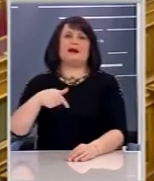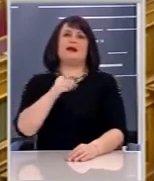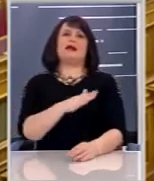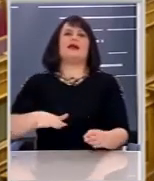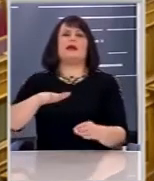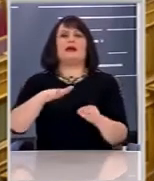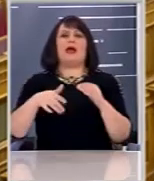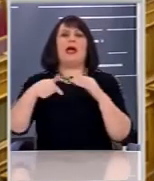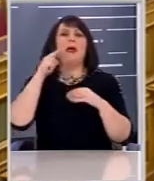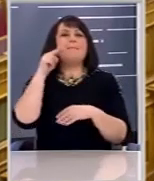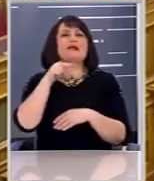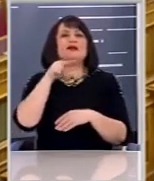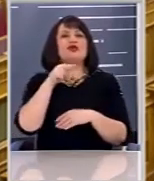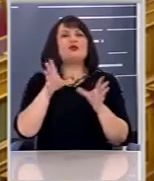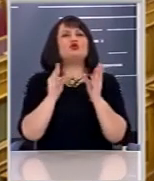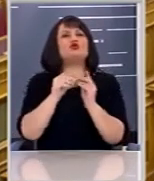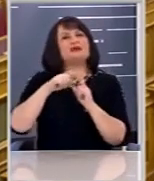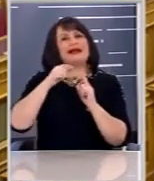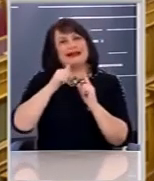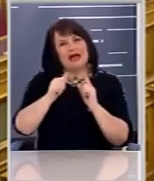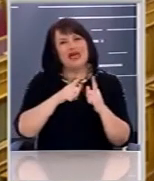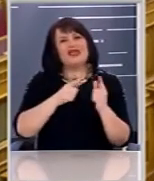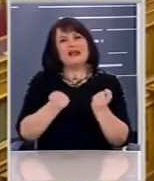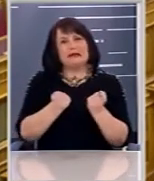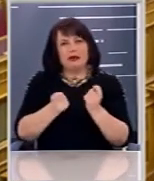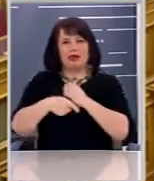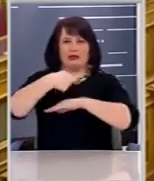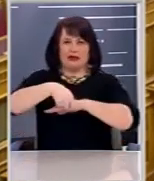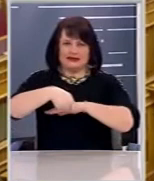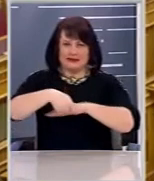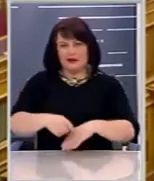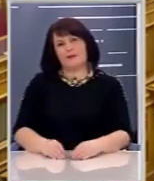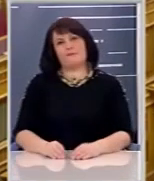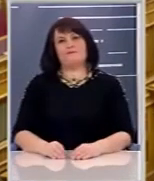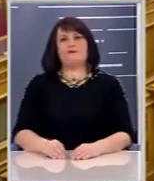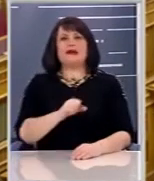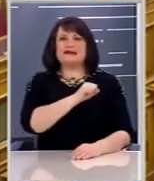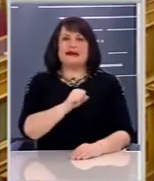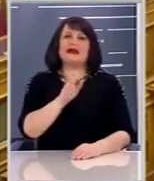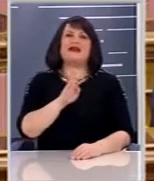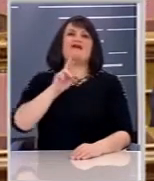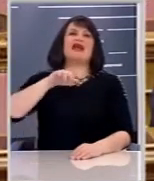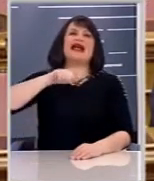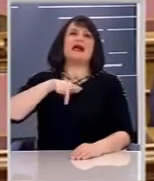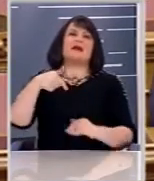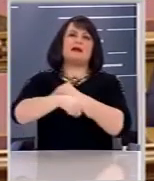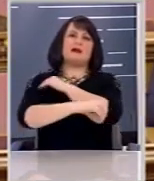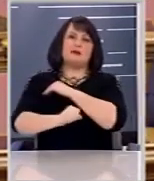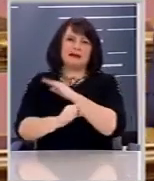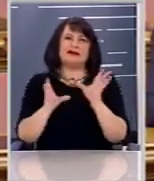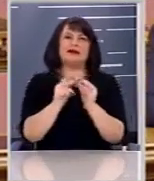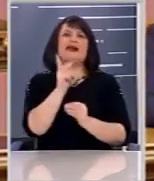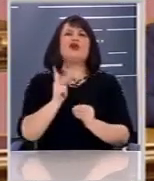Επικρατείας Τακτικών Διοικητικών Δικαστηρίων, η κυρία Στυλιανή Βρακά, Γενική Γραμματέας